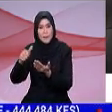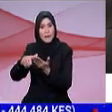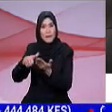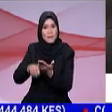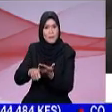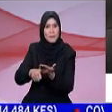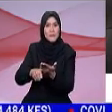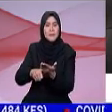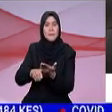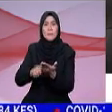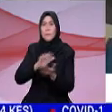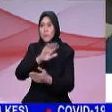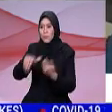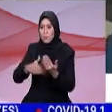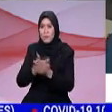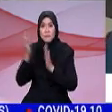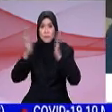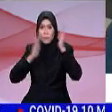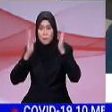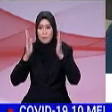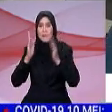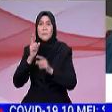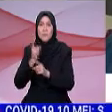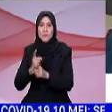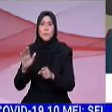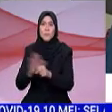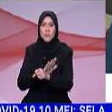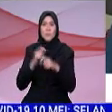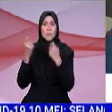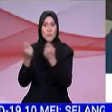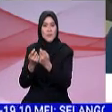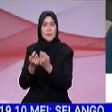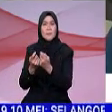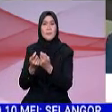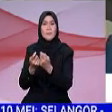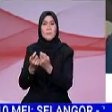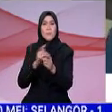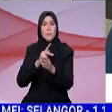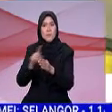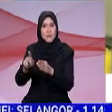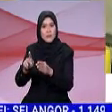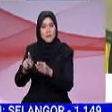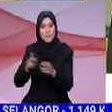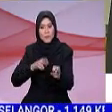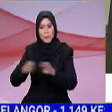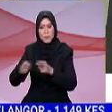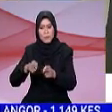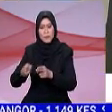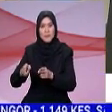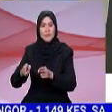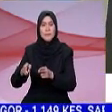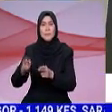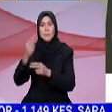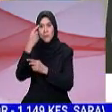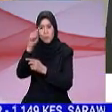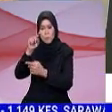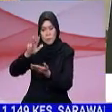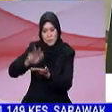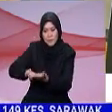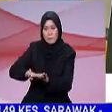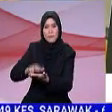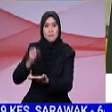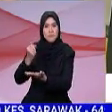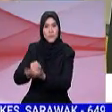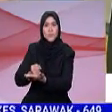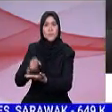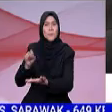kad pengenalannya apa semua tu cukup yang kumpulan profesional, kumpulan pengurusan dan profesional untuk mengesahkan.